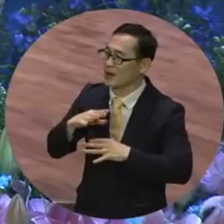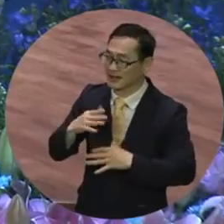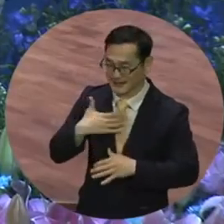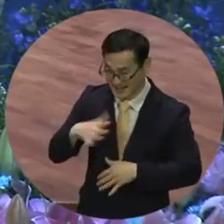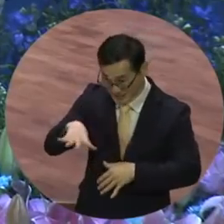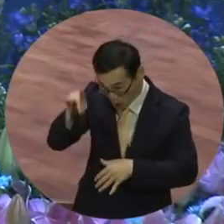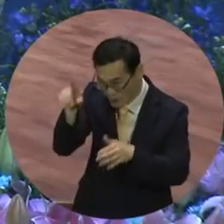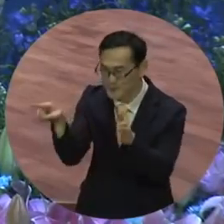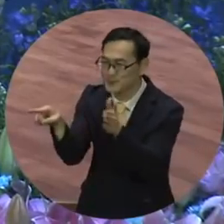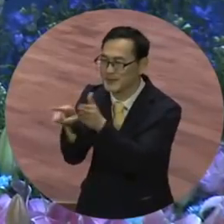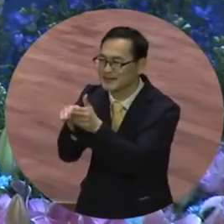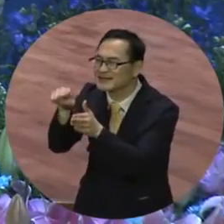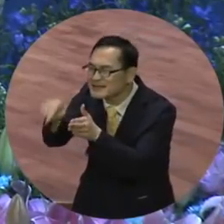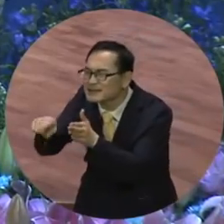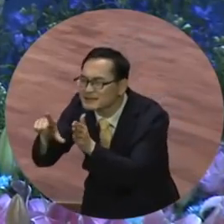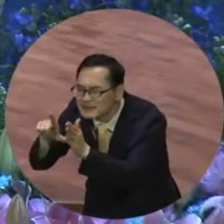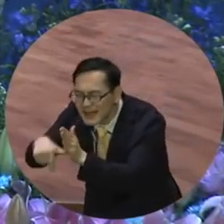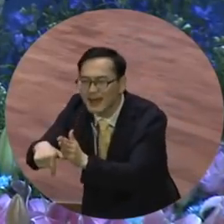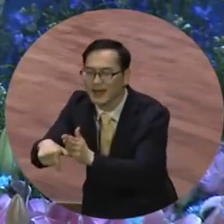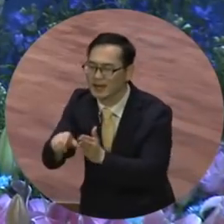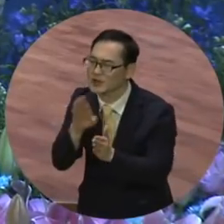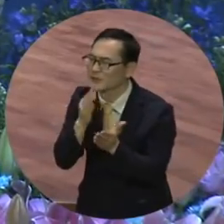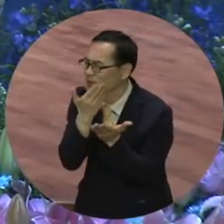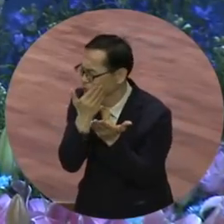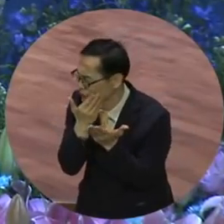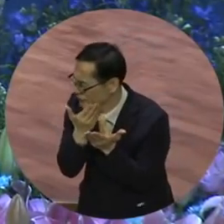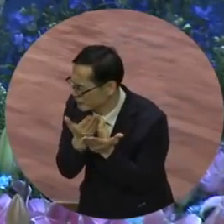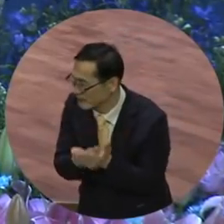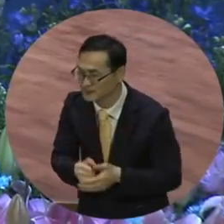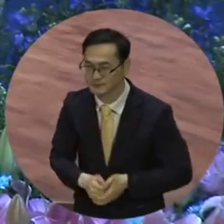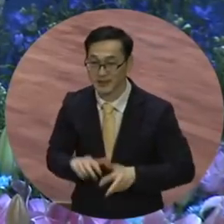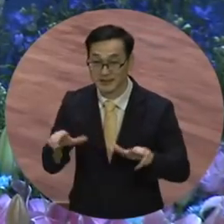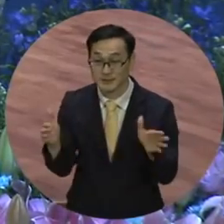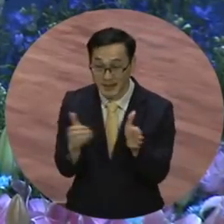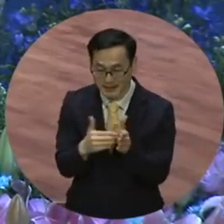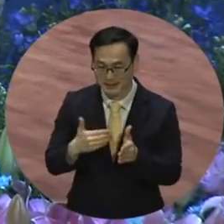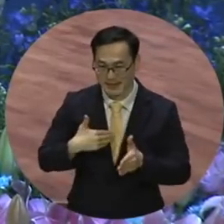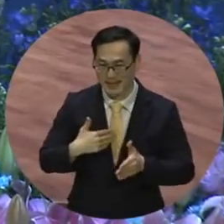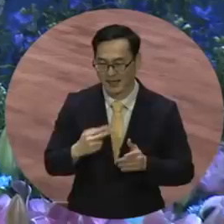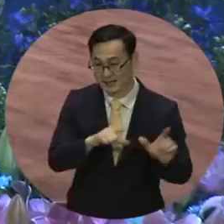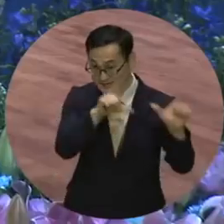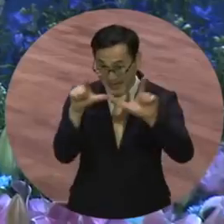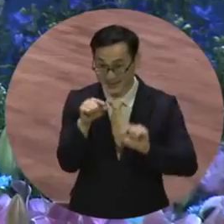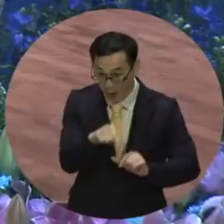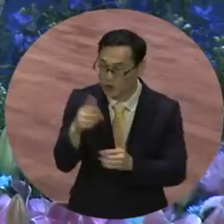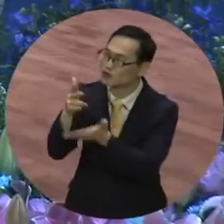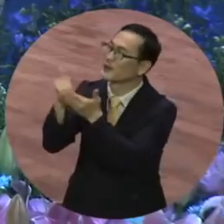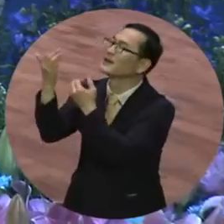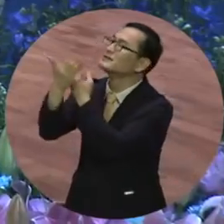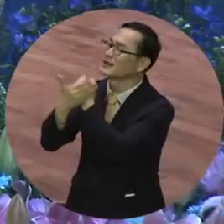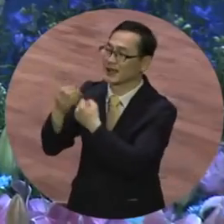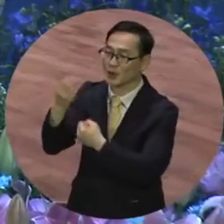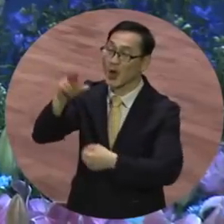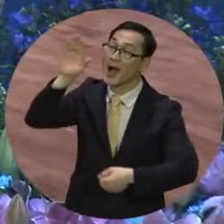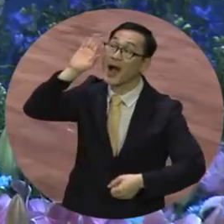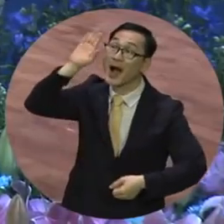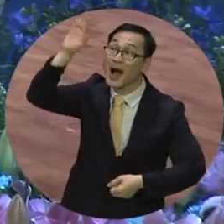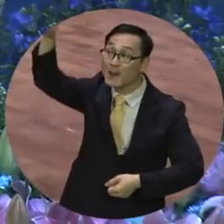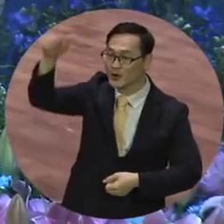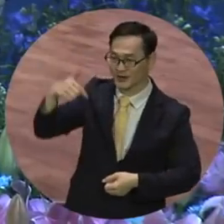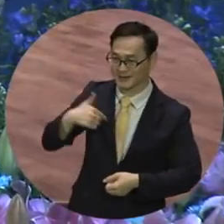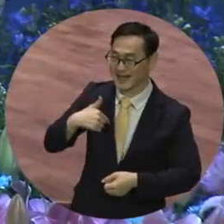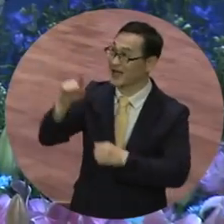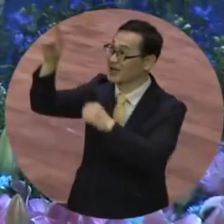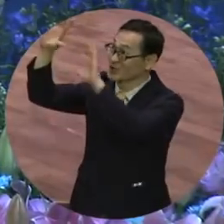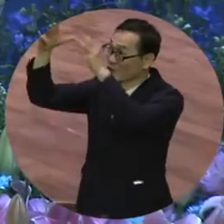시간 귀하고 귀하다. 이제껏 내가 산 것도 주님의 은혜라 또 나를 장차